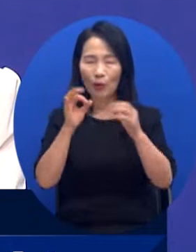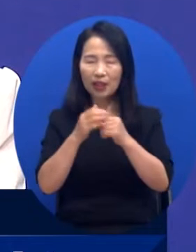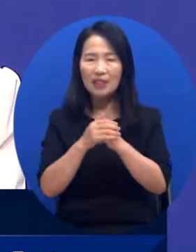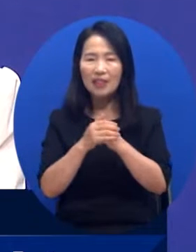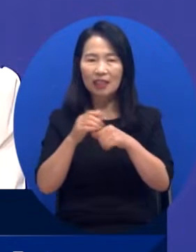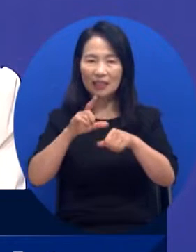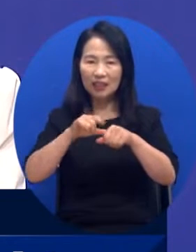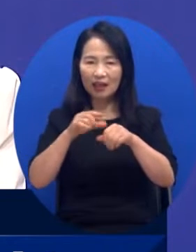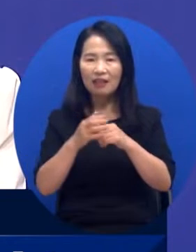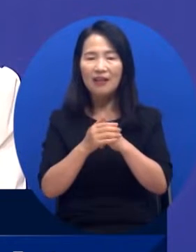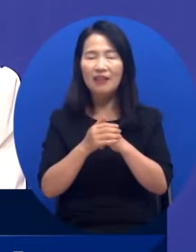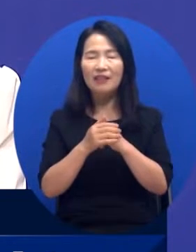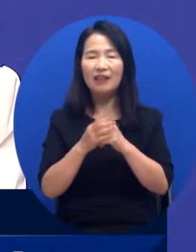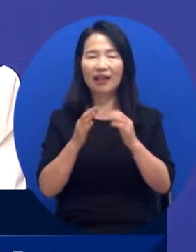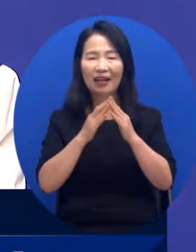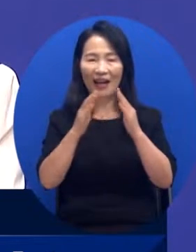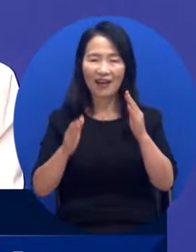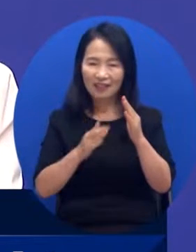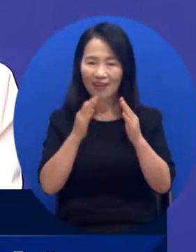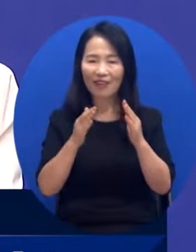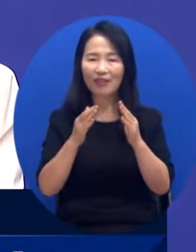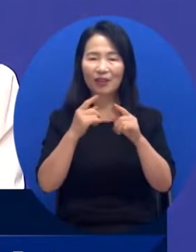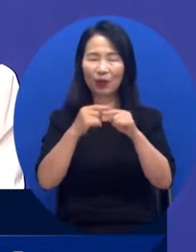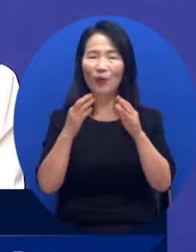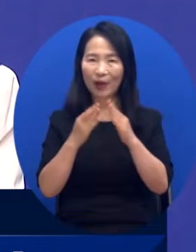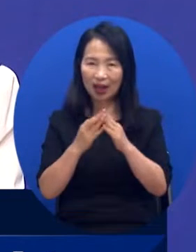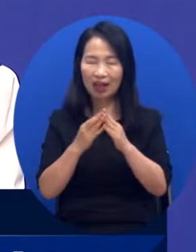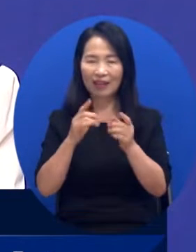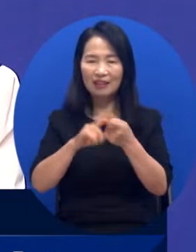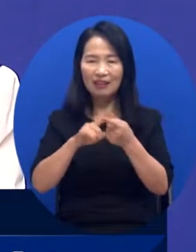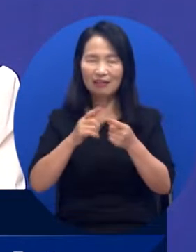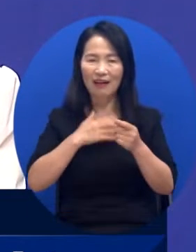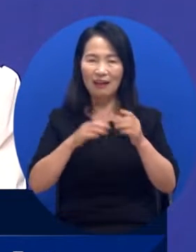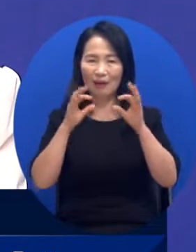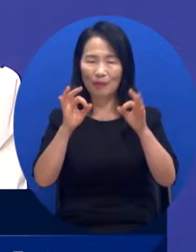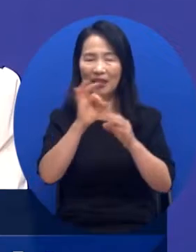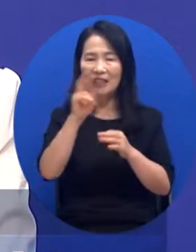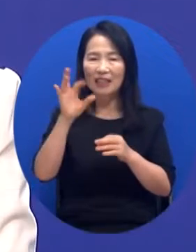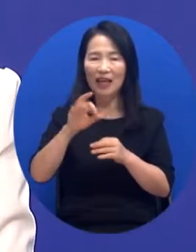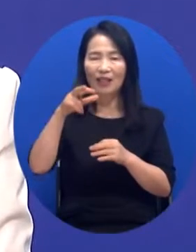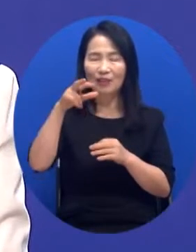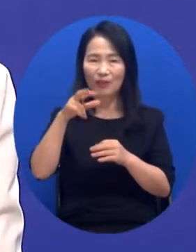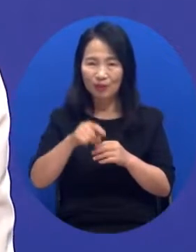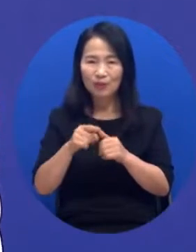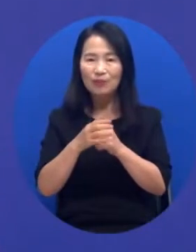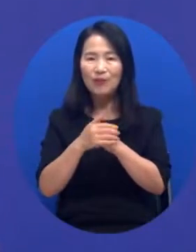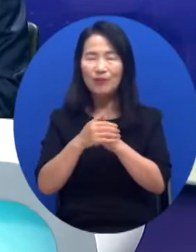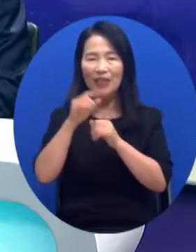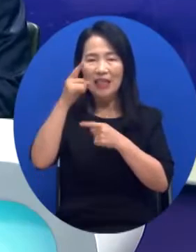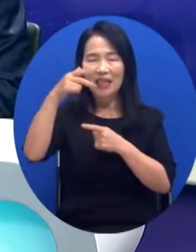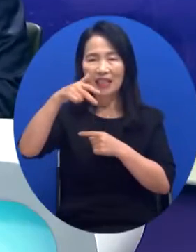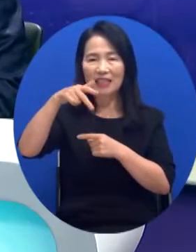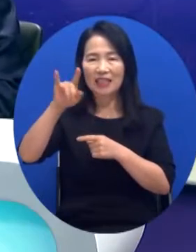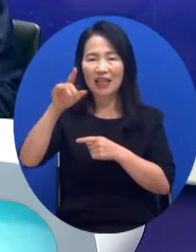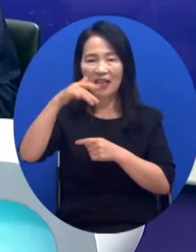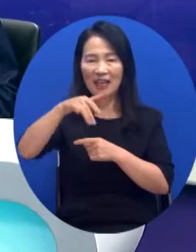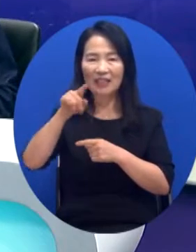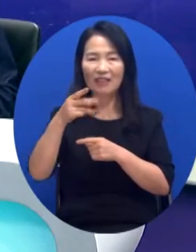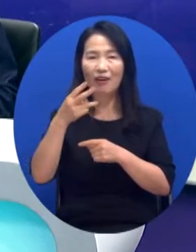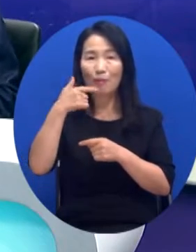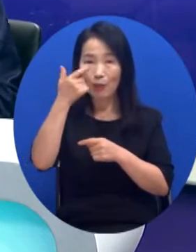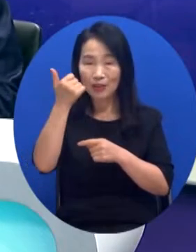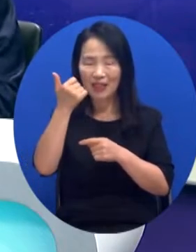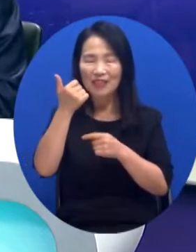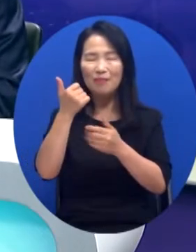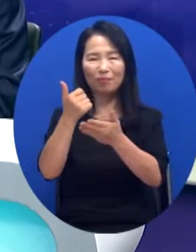신앙 계승을 해나가는 교회 이야기를 나누겠습니다. 양주 열린문교회 이재철 목사 스튜디오에 나오셨습니다. 목사님 안녕하십니까?